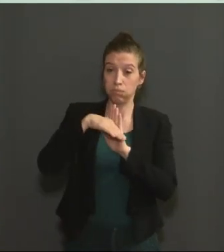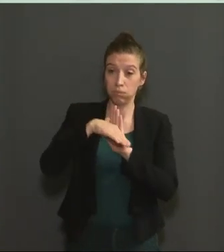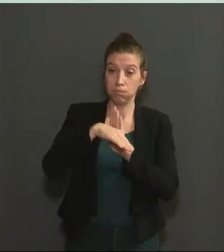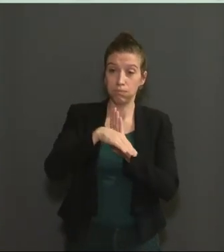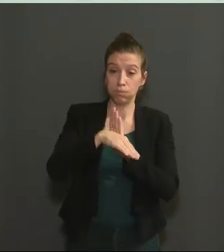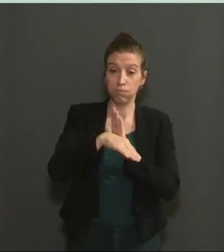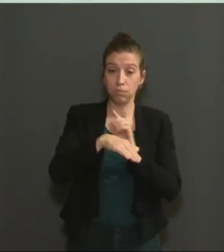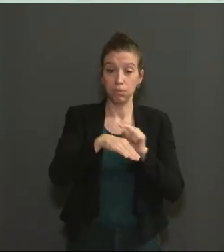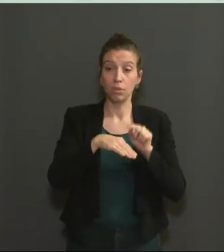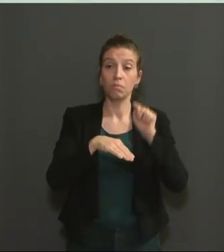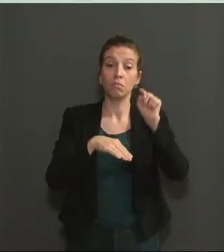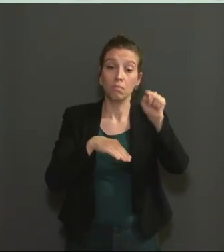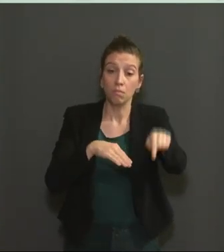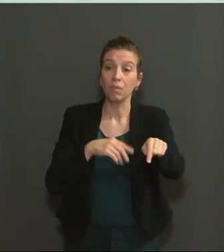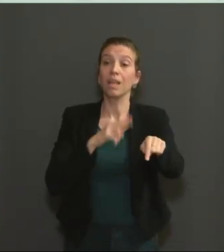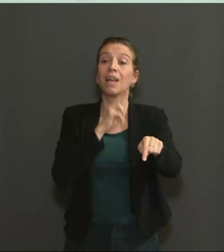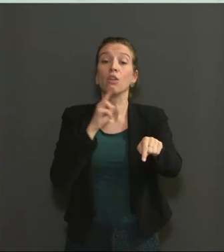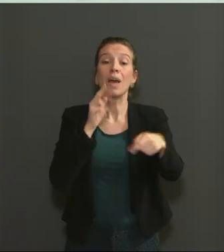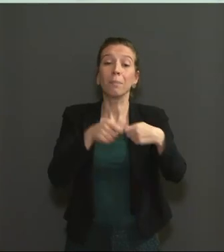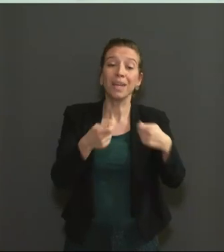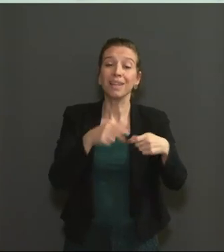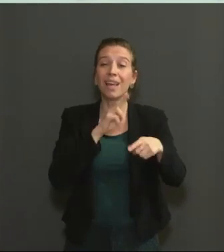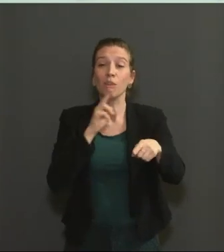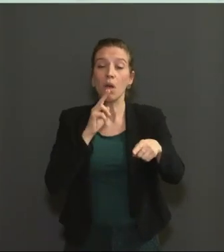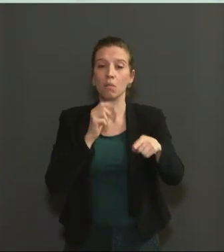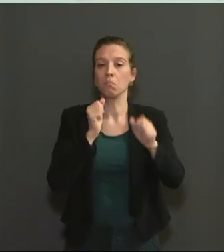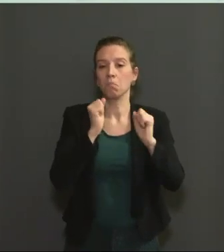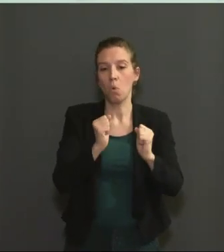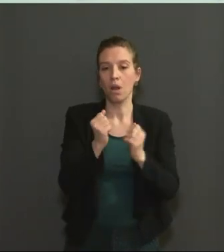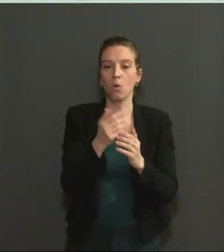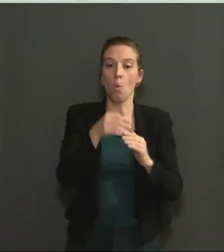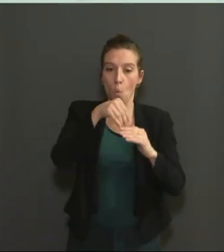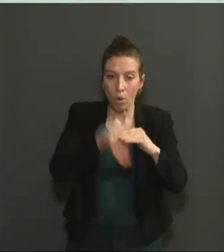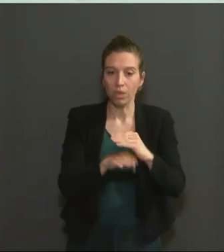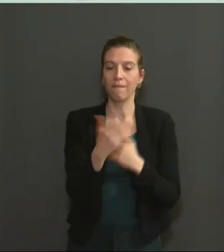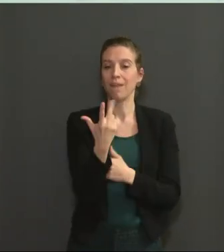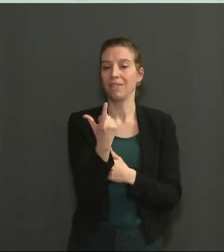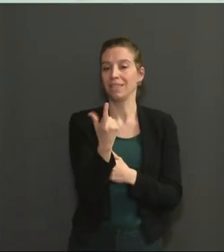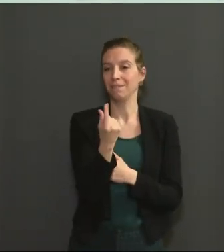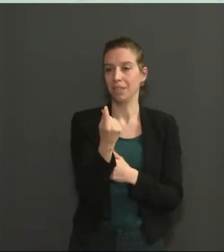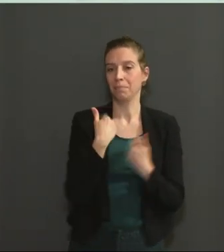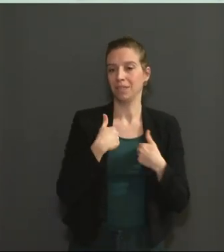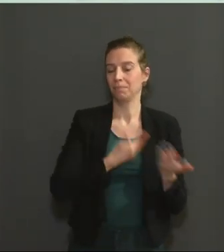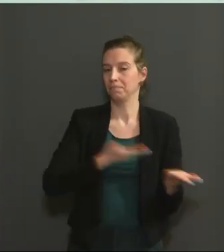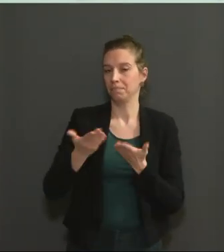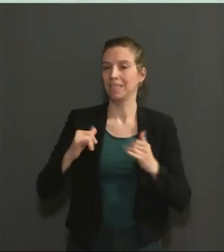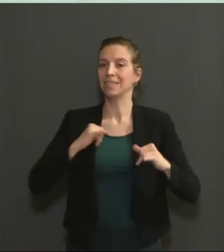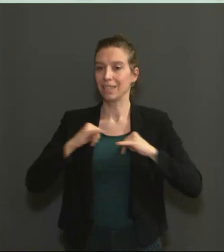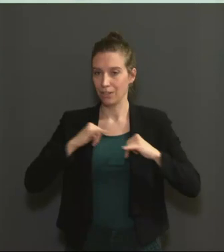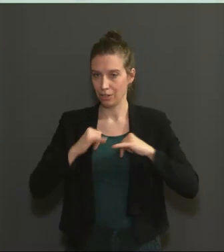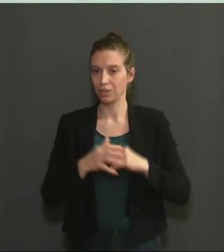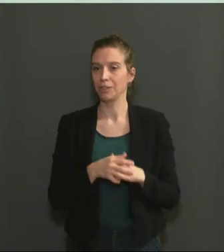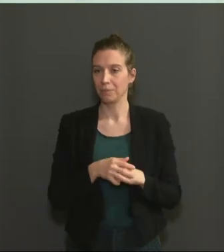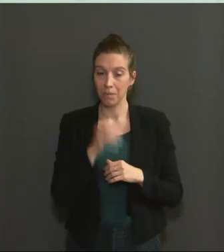75 ziekenhuisopnames per dag wanneer we echter naar de ziekenhuisopnames van de